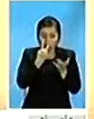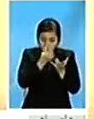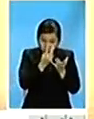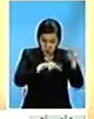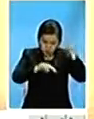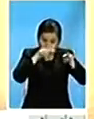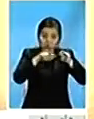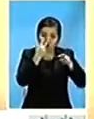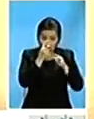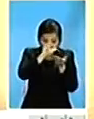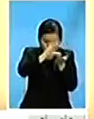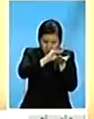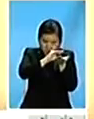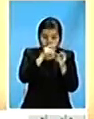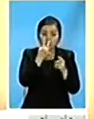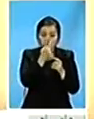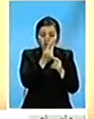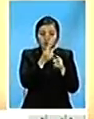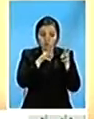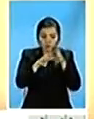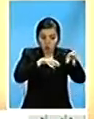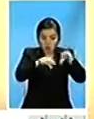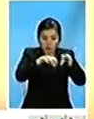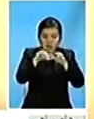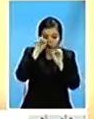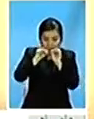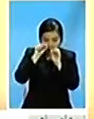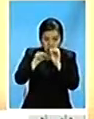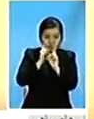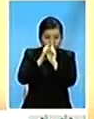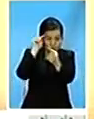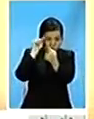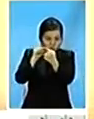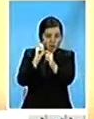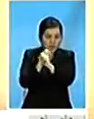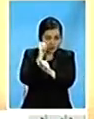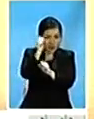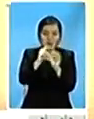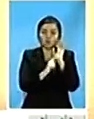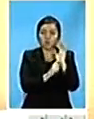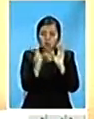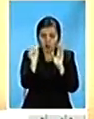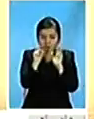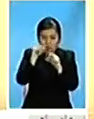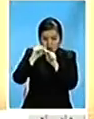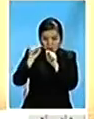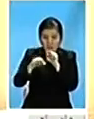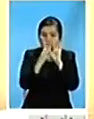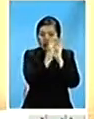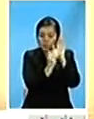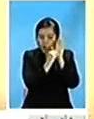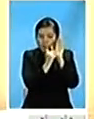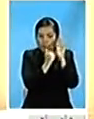ำเนินการให้เกิดความประหยัดโดยยังคงเป้าหมายเดิมไว้ได้เช่นการใช้จ่ายในการฝึกอบรมสัมมน